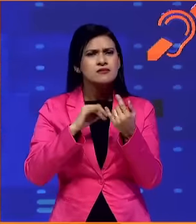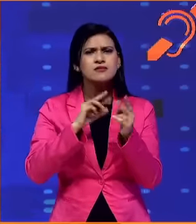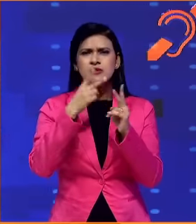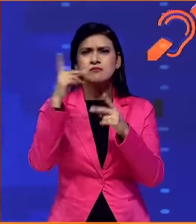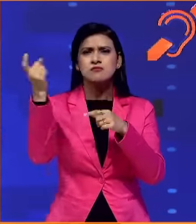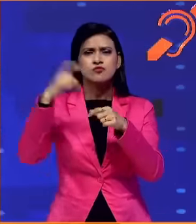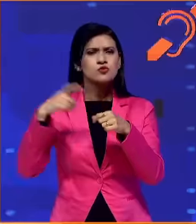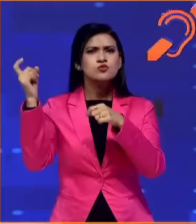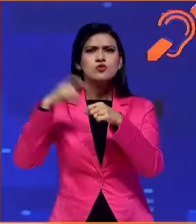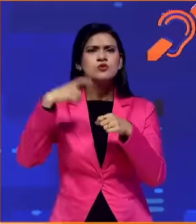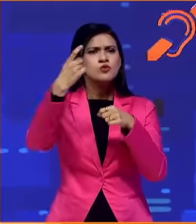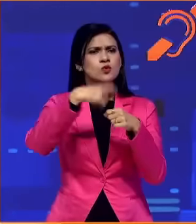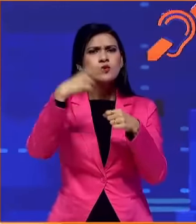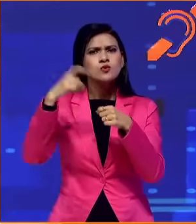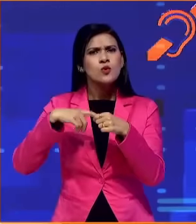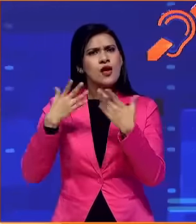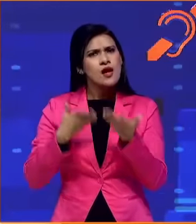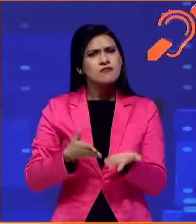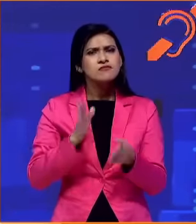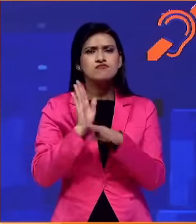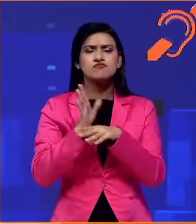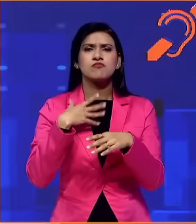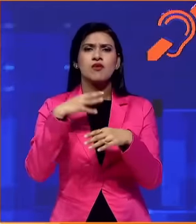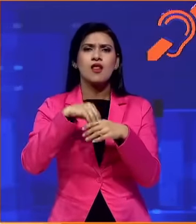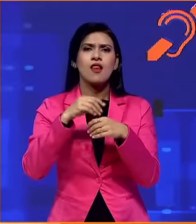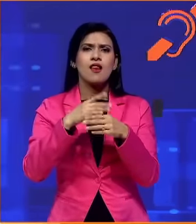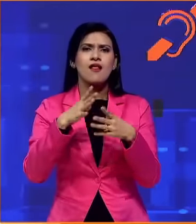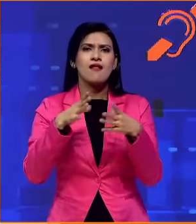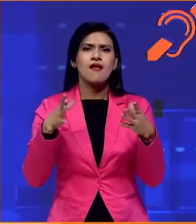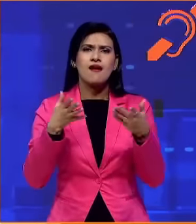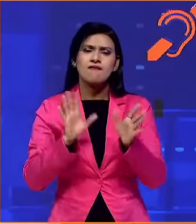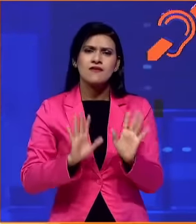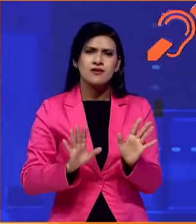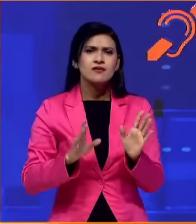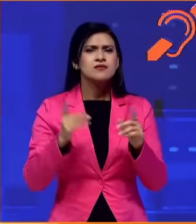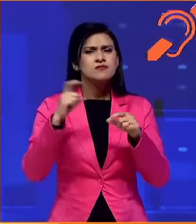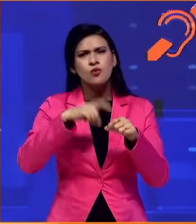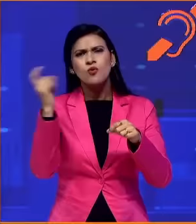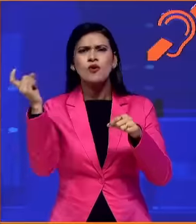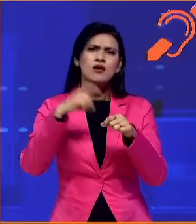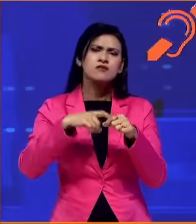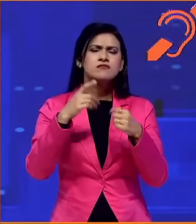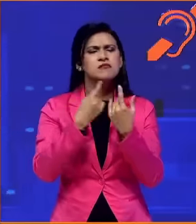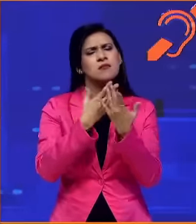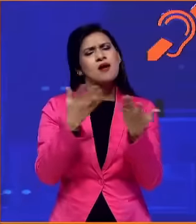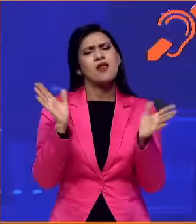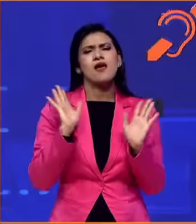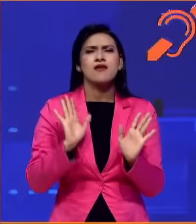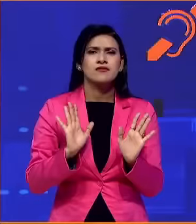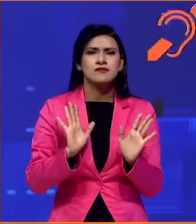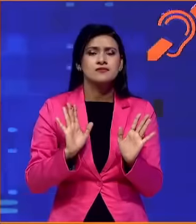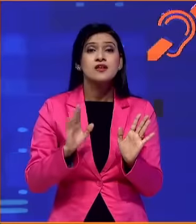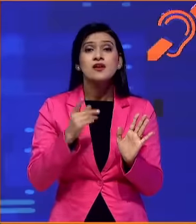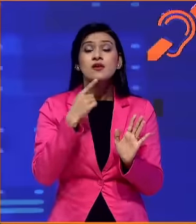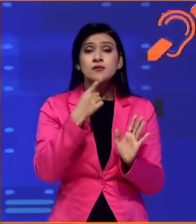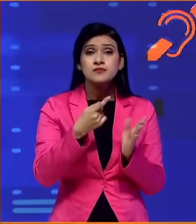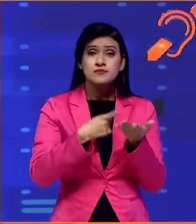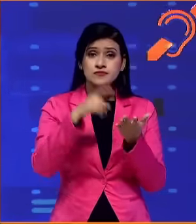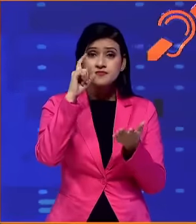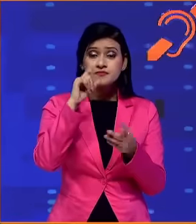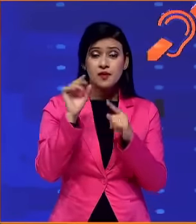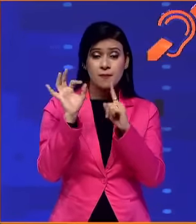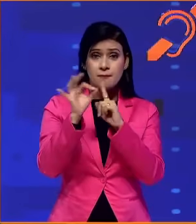शामिलहोरहेहैं।तो,चुनावसे पहलेयहआना-जानाजारीरहताहै। मैंभीऐसानहींहूँ... देखिए,जबचुनावकासमयहोताहै,जैसे